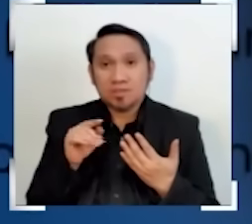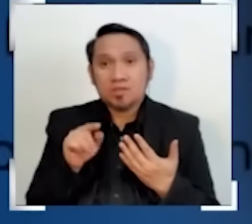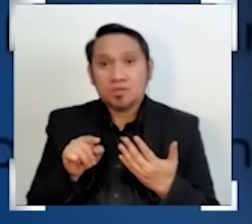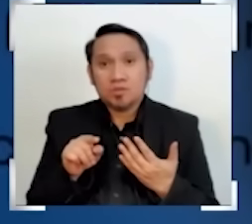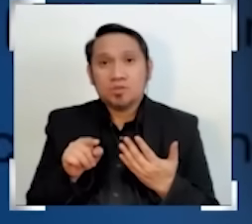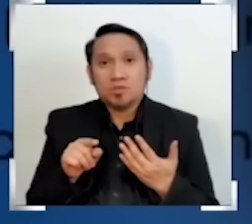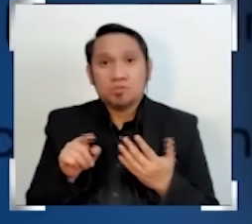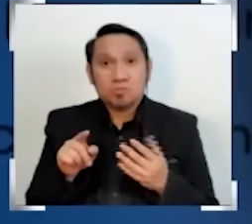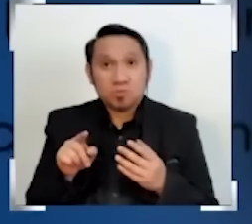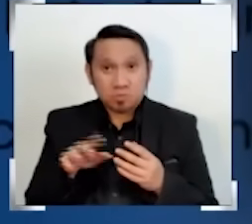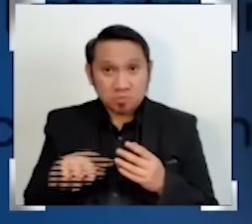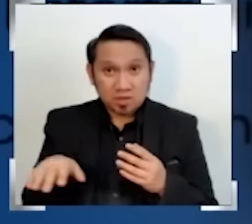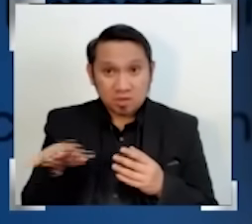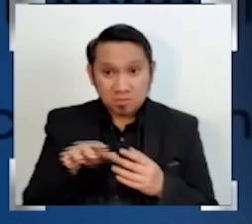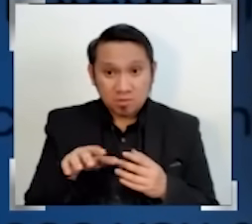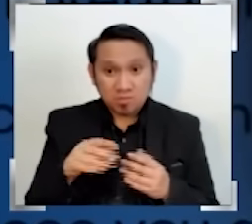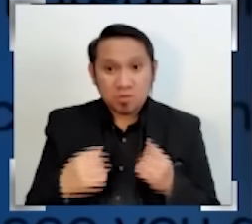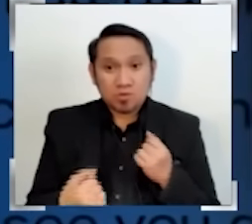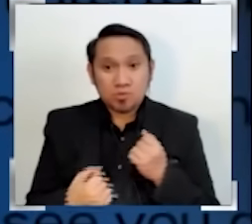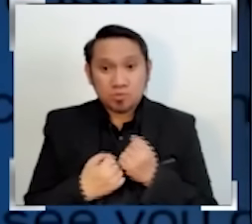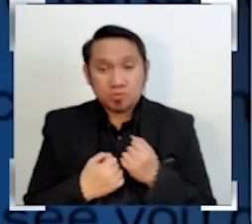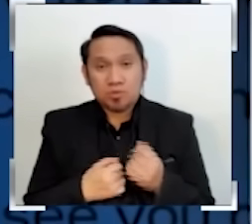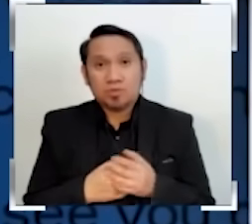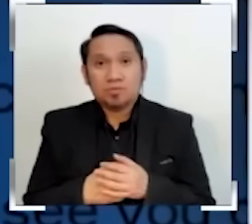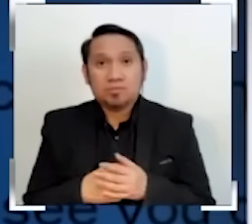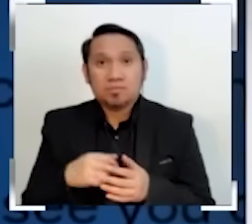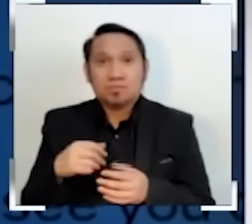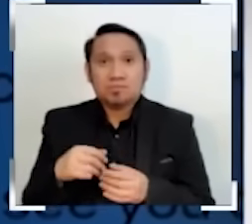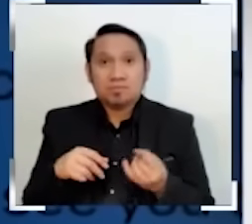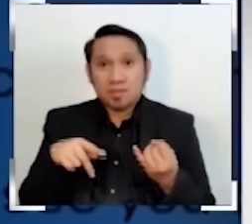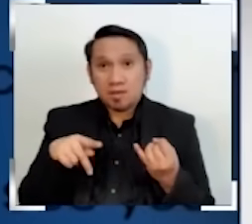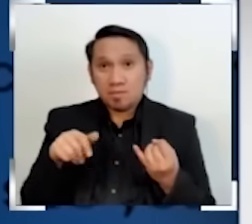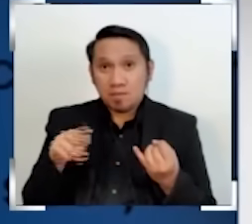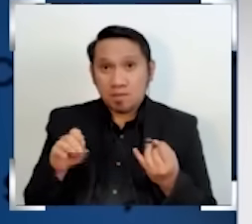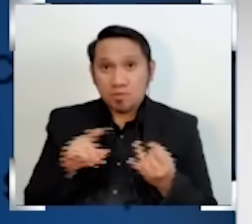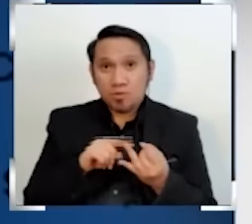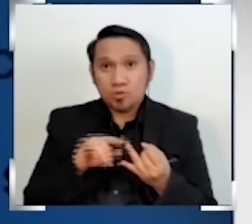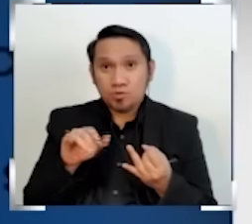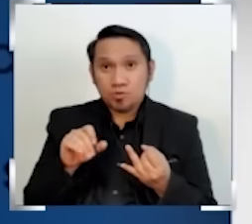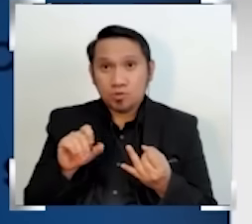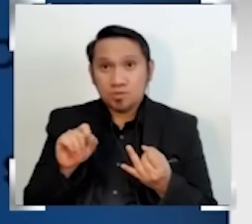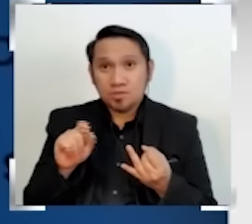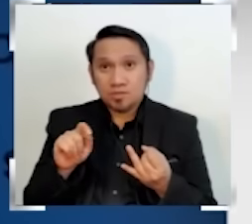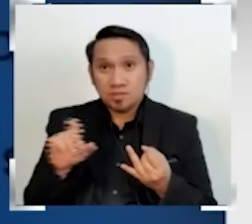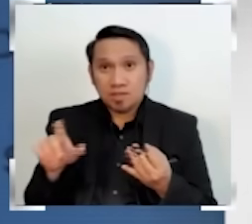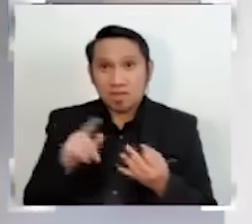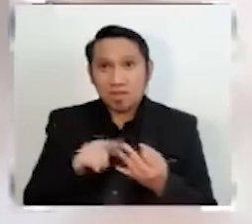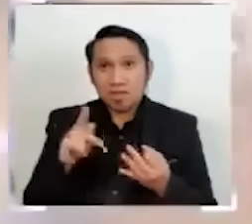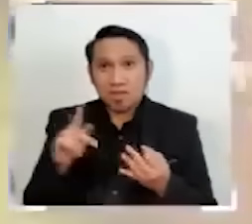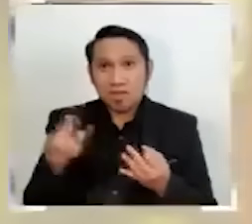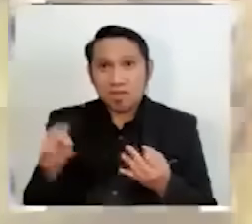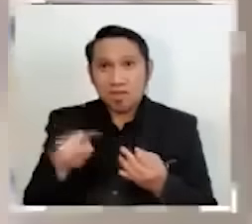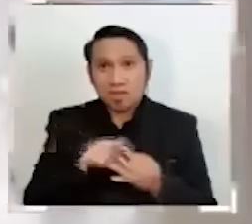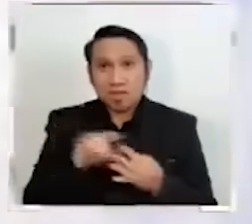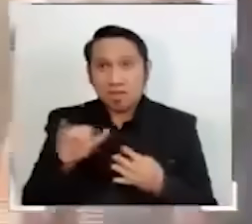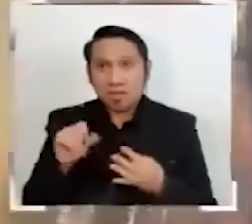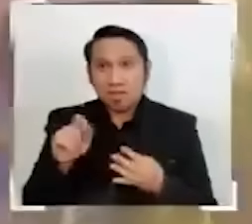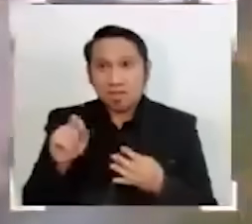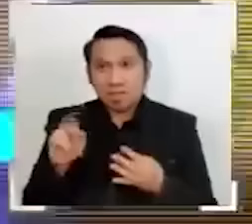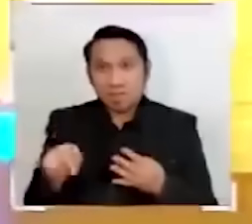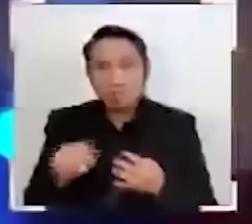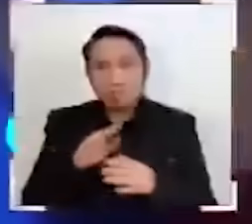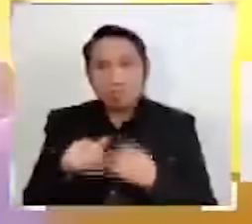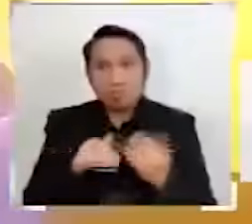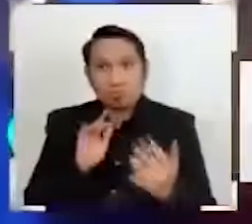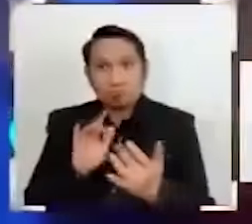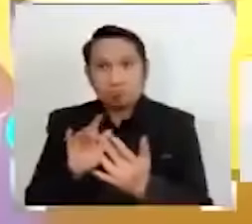support. Umaasa rin sina Pablo, Josh, Stel, Ken at Justin na makakapag-reconnect sila sa lahat